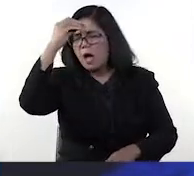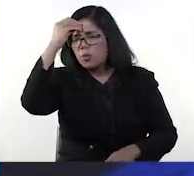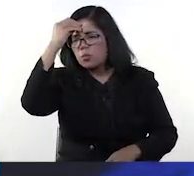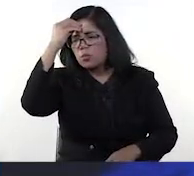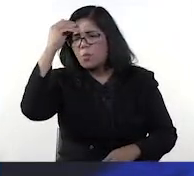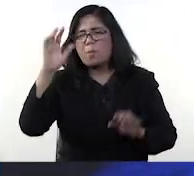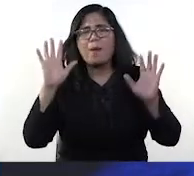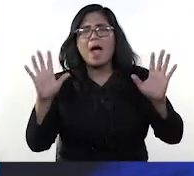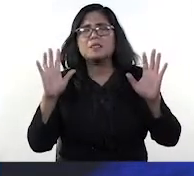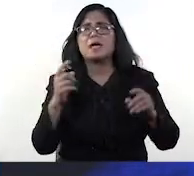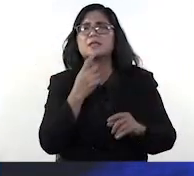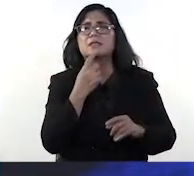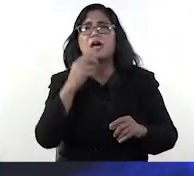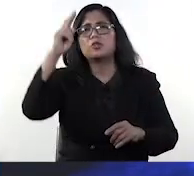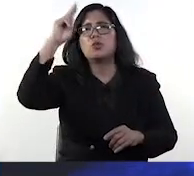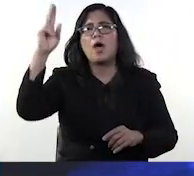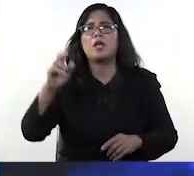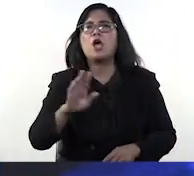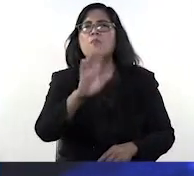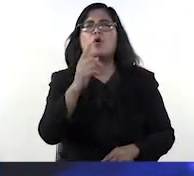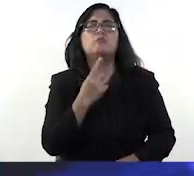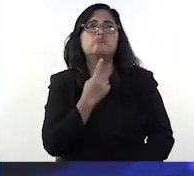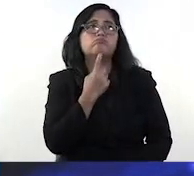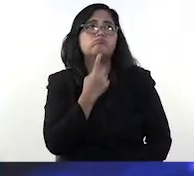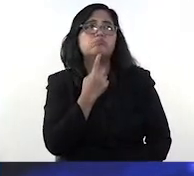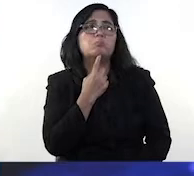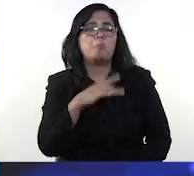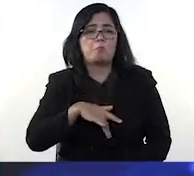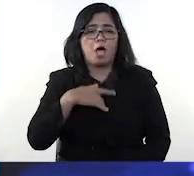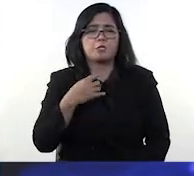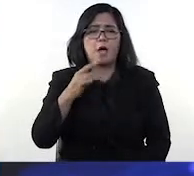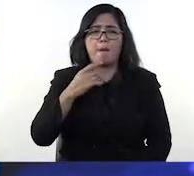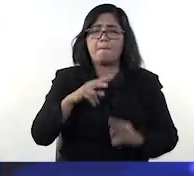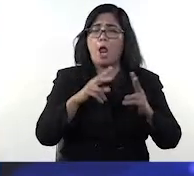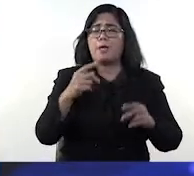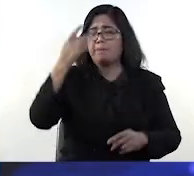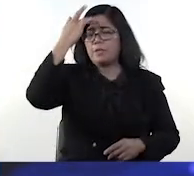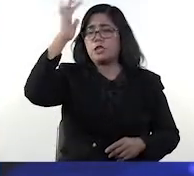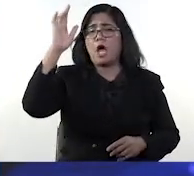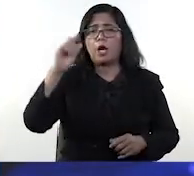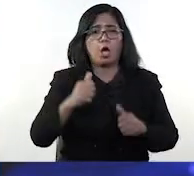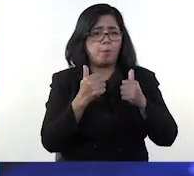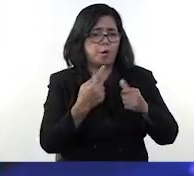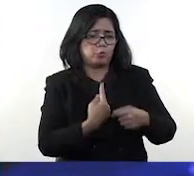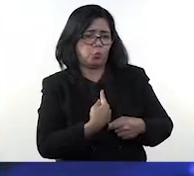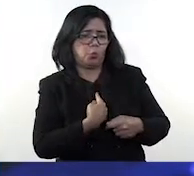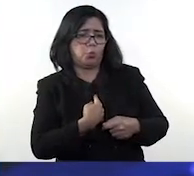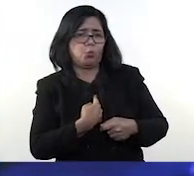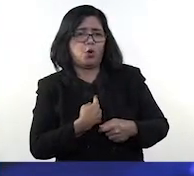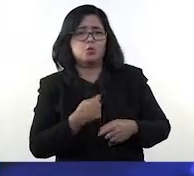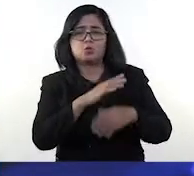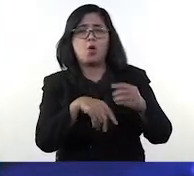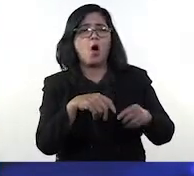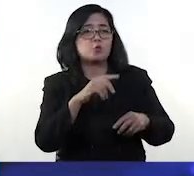banyak lagi tentang Tuhan Ayo kita buka jadi orangnya sok tahu sok jago merasa diri yang paling pinter paling benar paling hebat dan